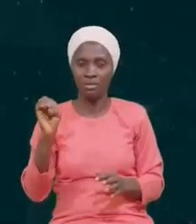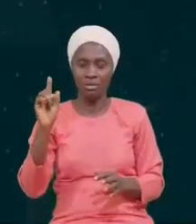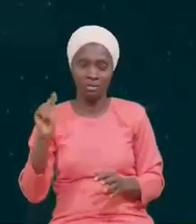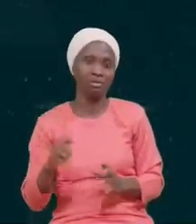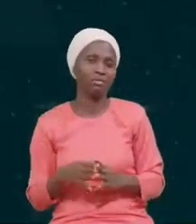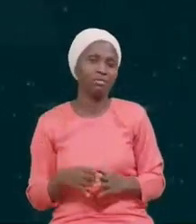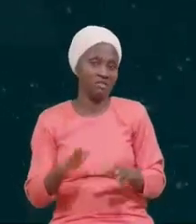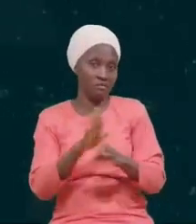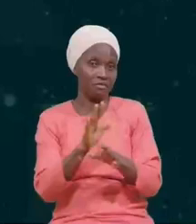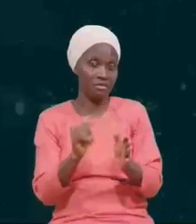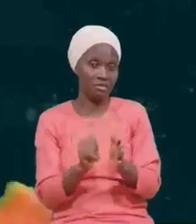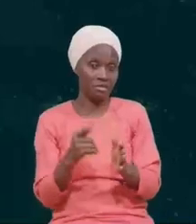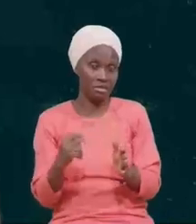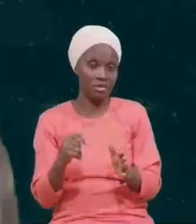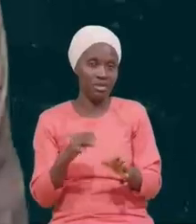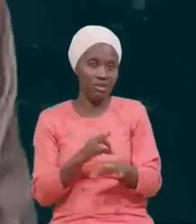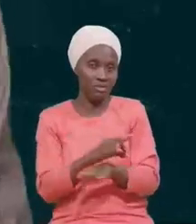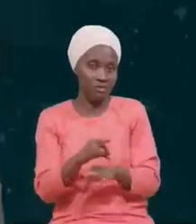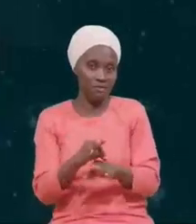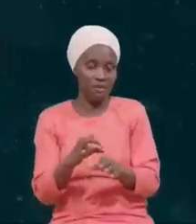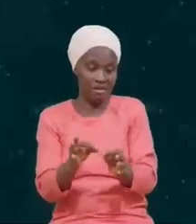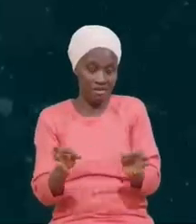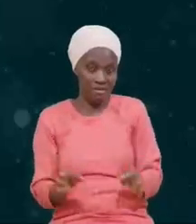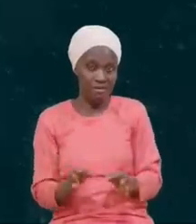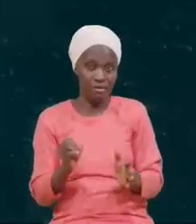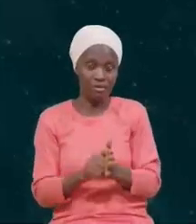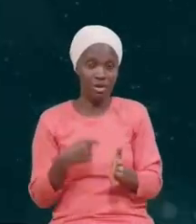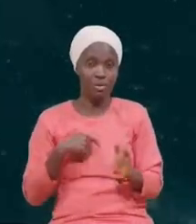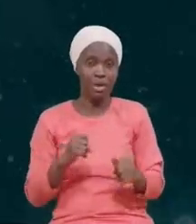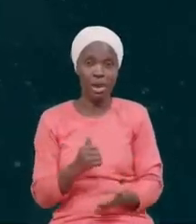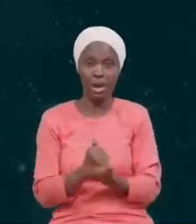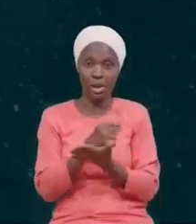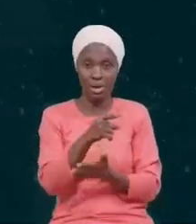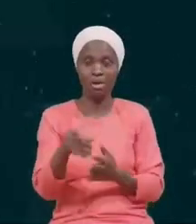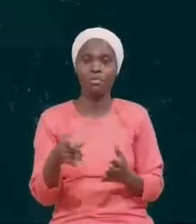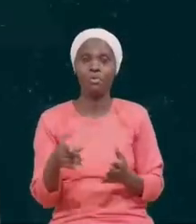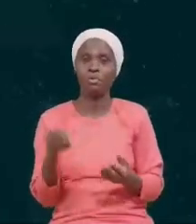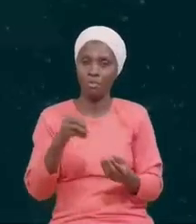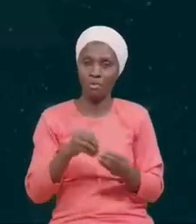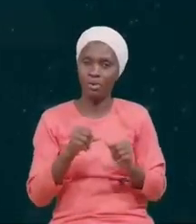Et cliquez sur le lien et vous allez voir une fiche